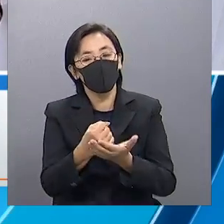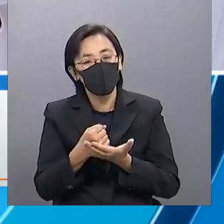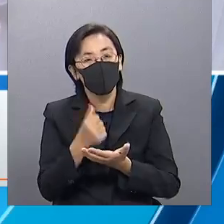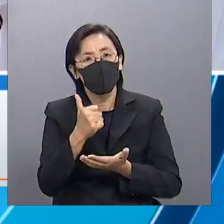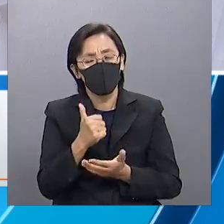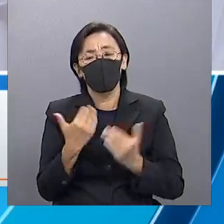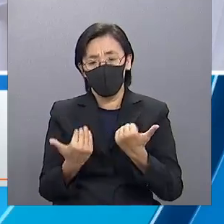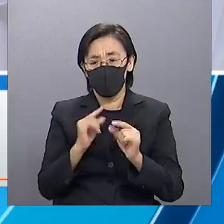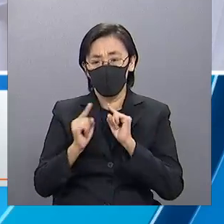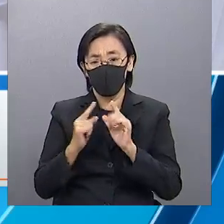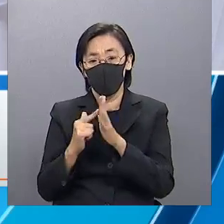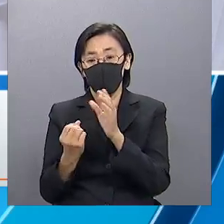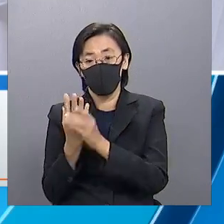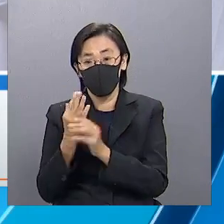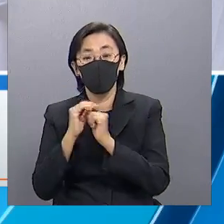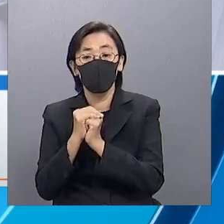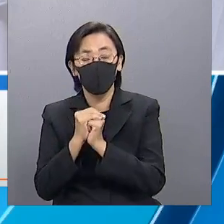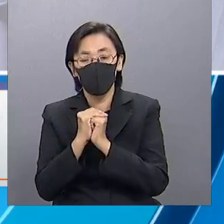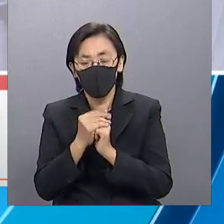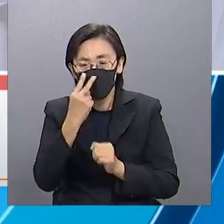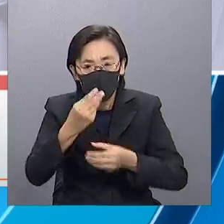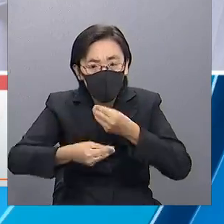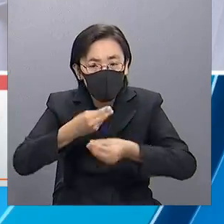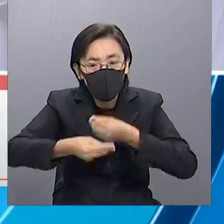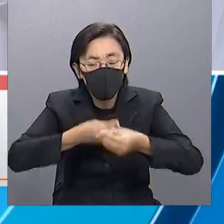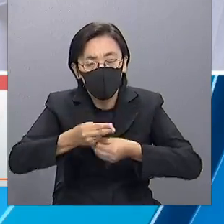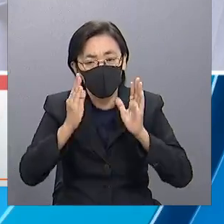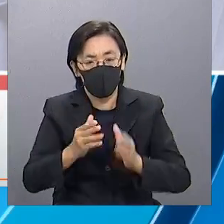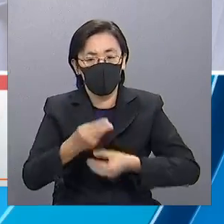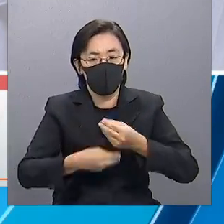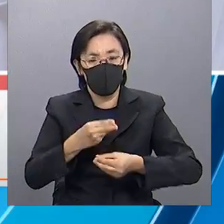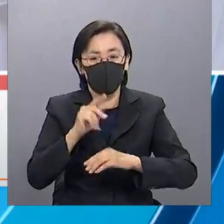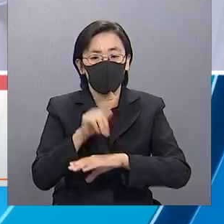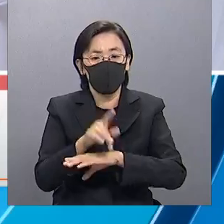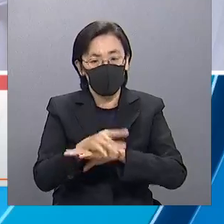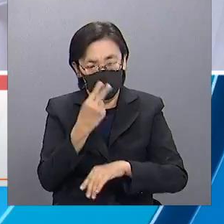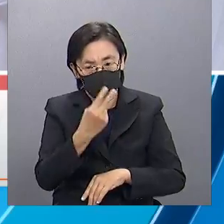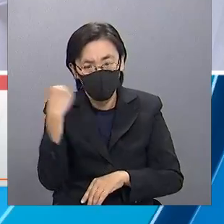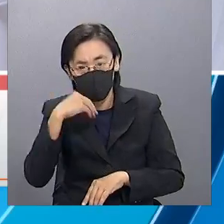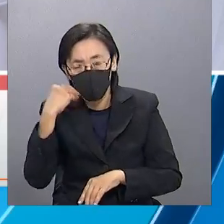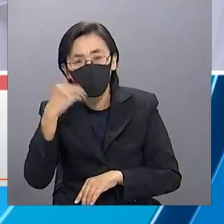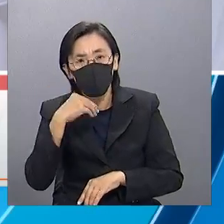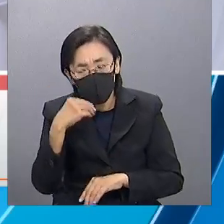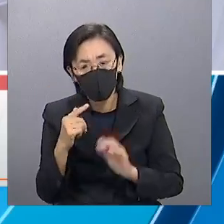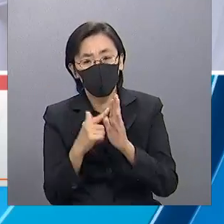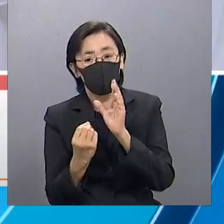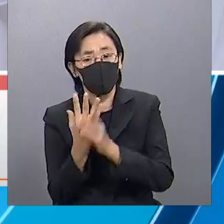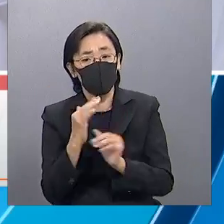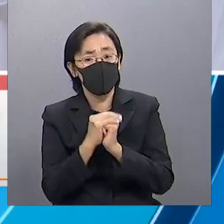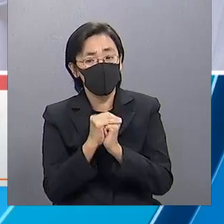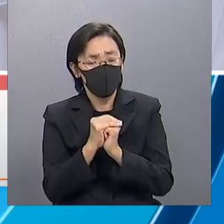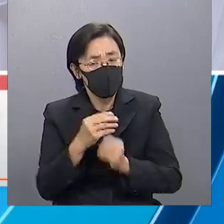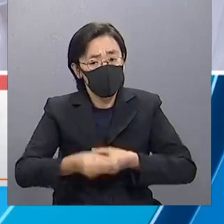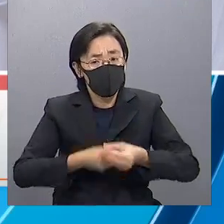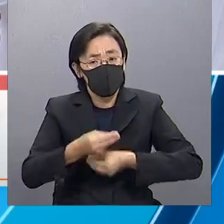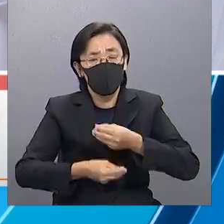็เคยเห็นเคยมันขายอยู่ แล้วกมีคนขายกใสอสัคมออนไนด้วยแต่ทีนี้ ไอ้ยาชนิดนี้ที่มขายอยู่ สมุ